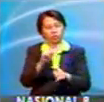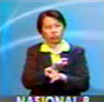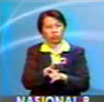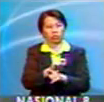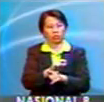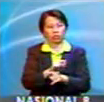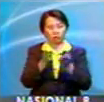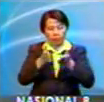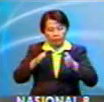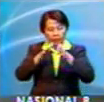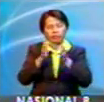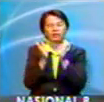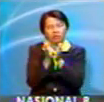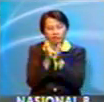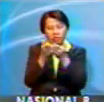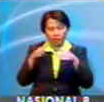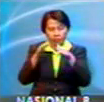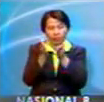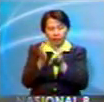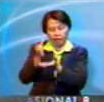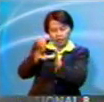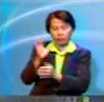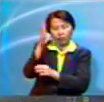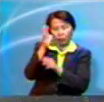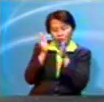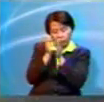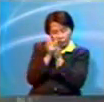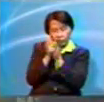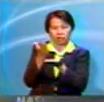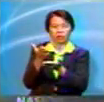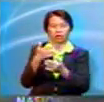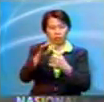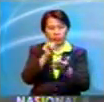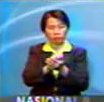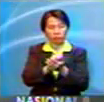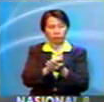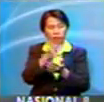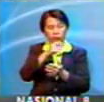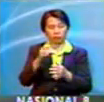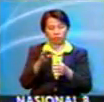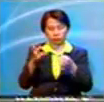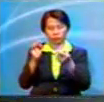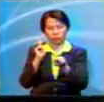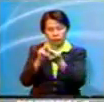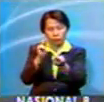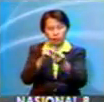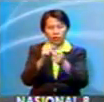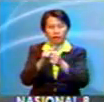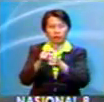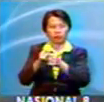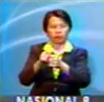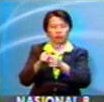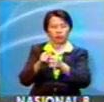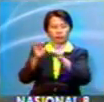macam pasu yang bersaiz kecil lah. Kita letak pokok-pokok yang kecil. Lepas tu kita boleh kombinasikan dengan